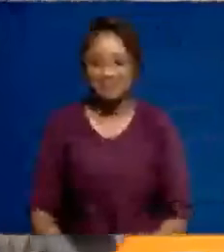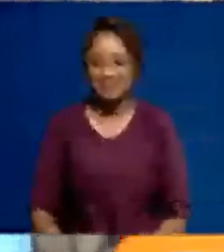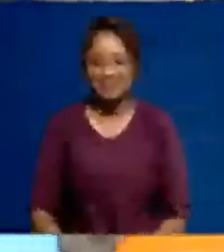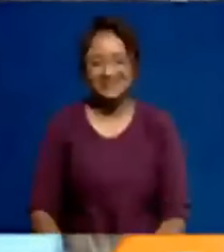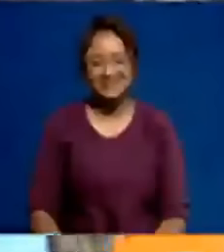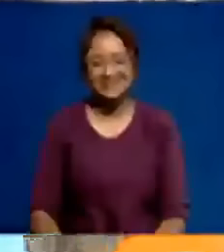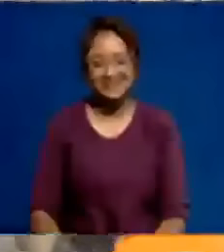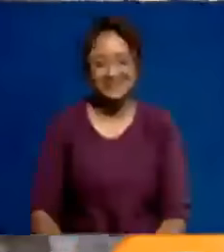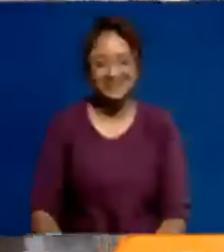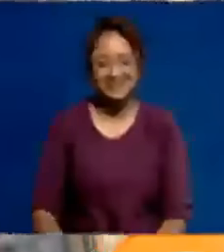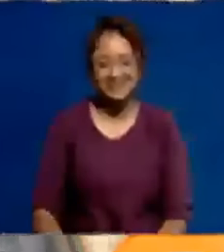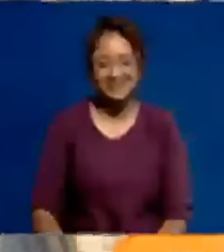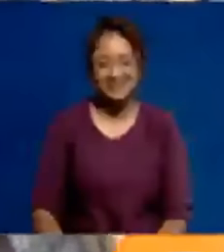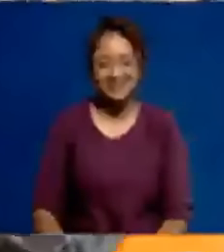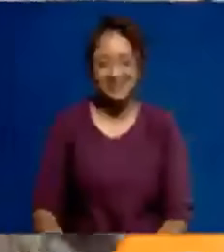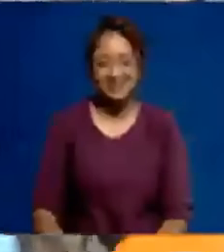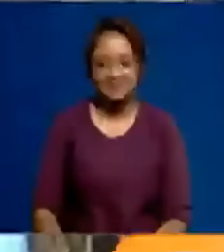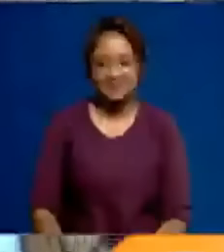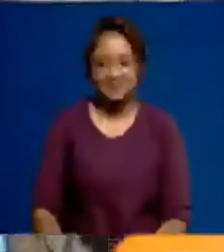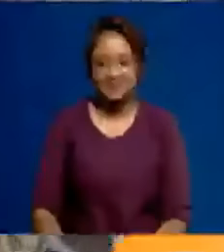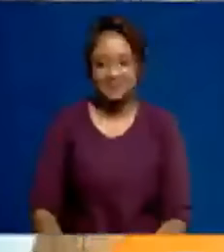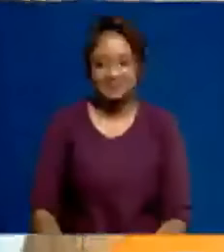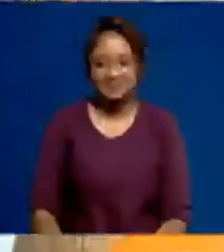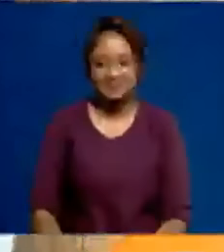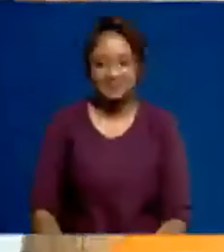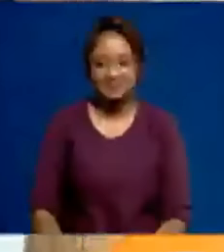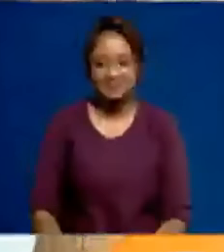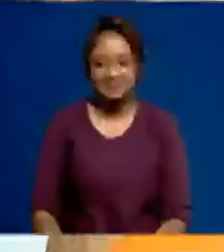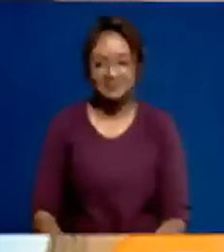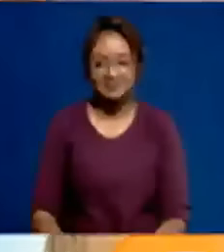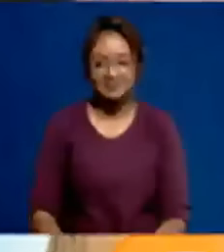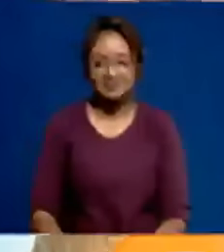Gatete Njoroge, runinga ya Citizen.